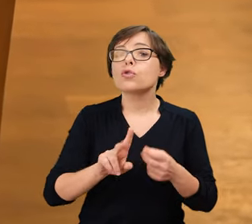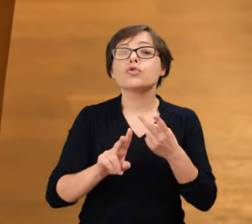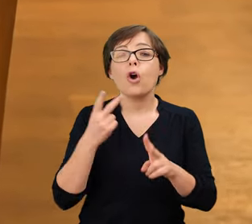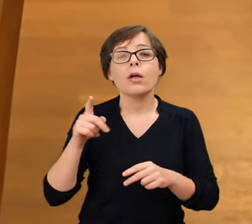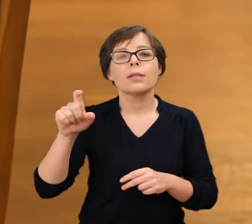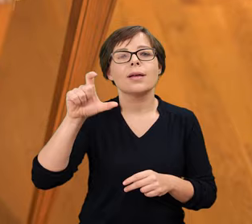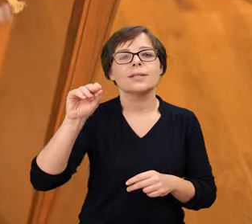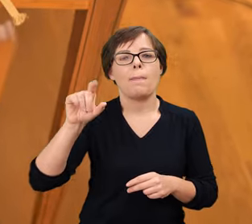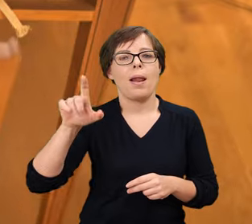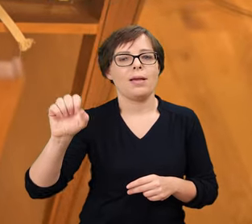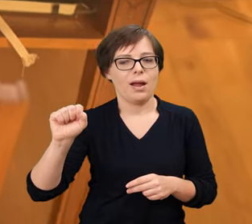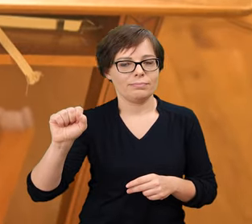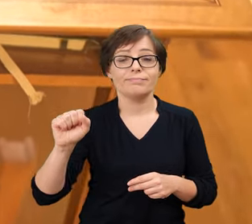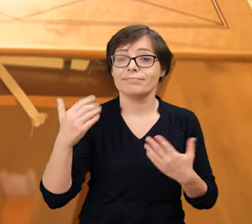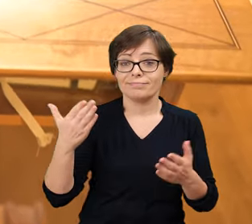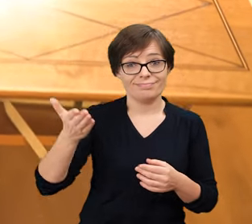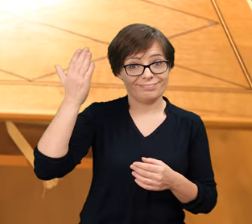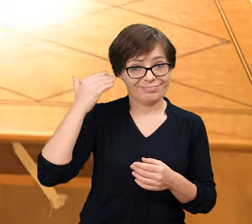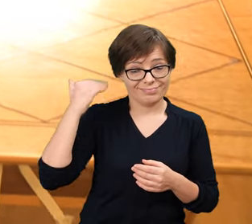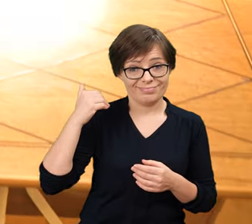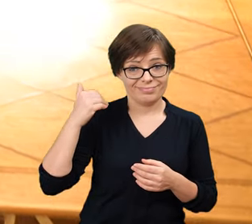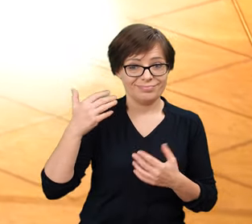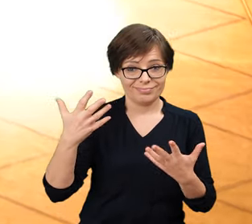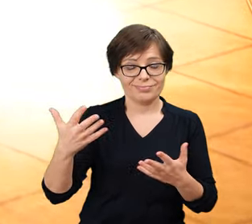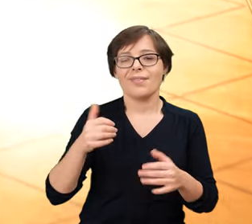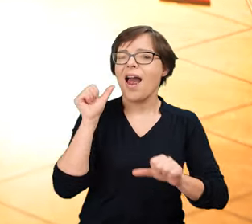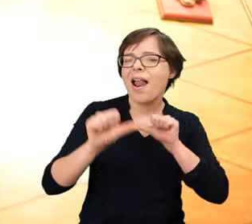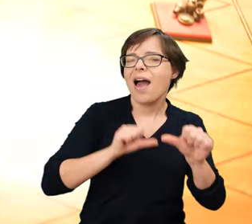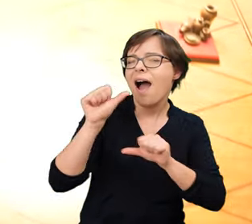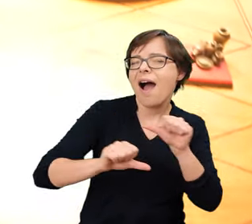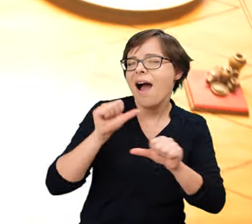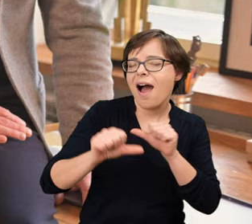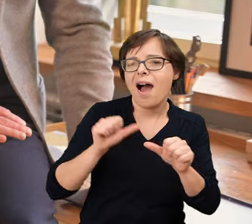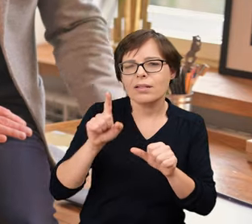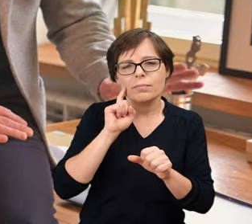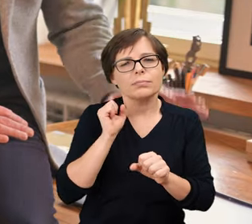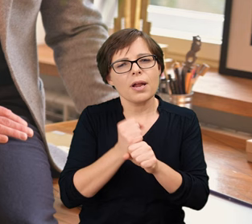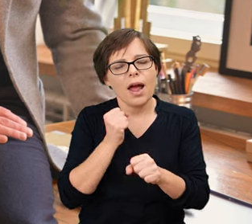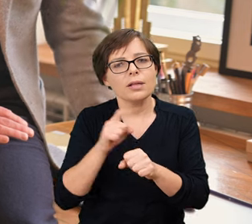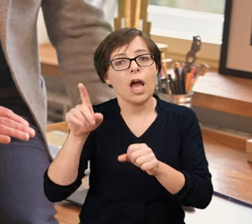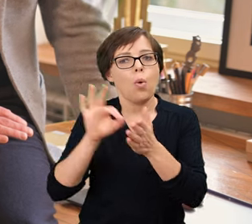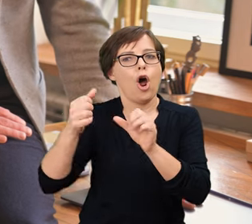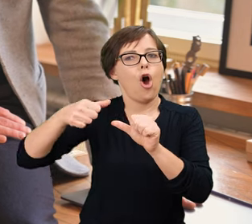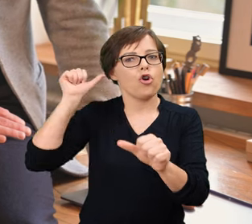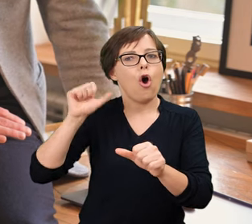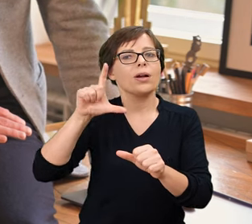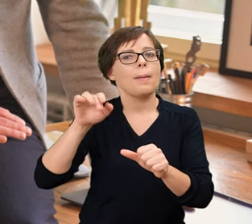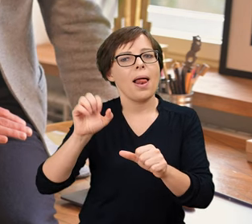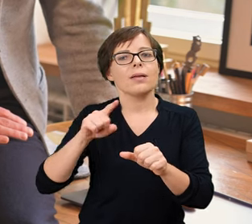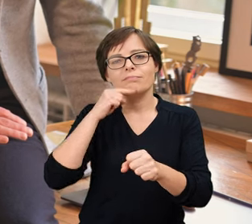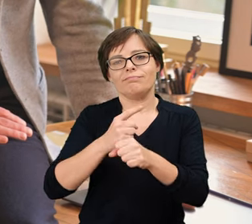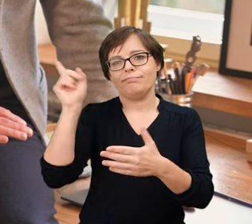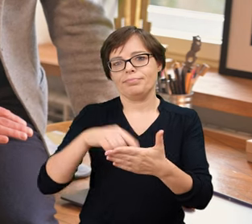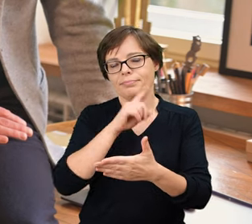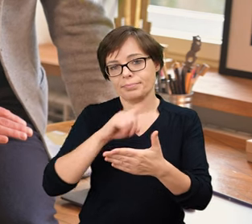Cepeli. Cepelia likwidowała się niestety po latach funkcjonowania w zeszłym roku. I z